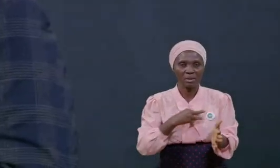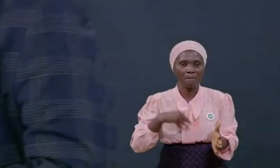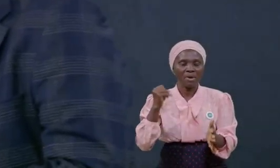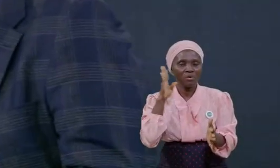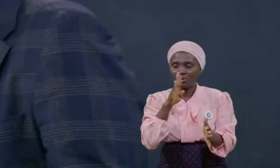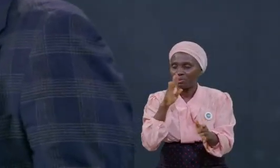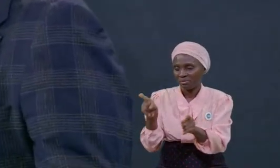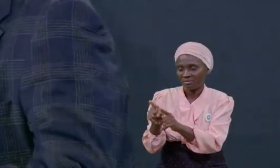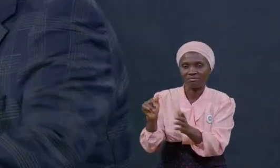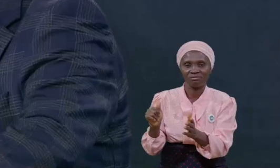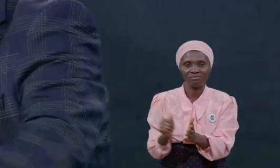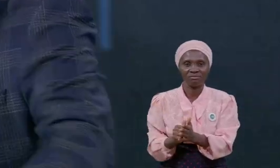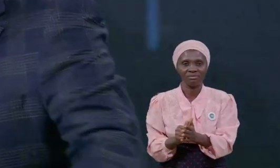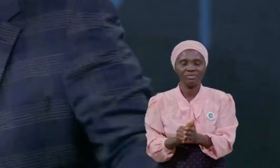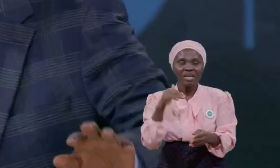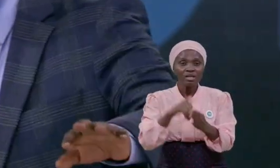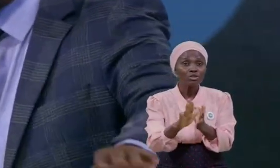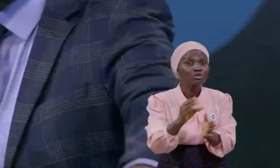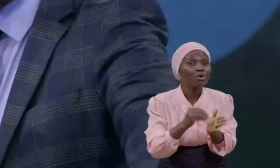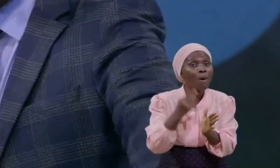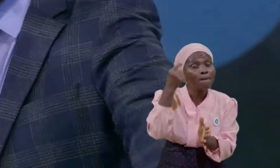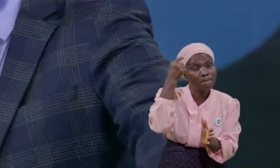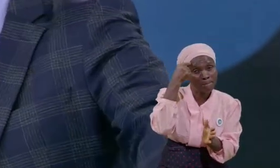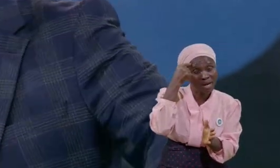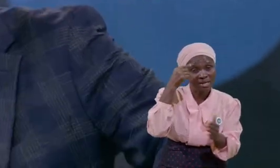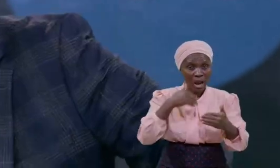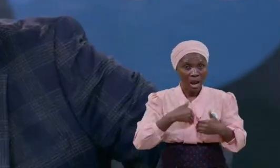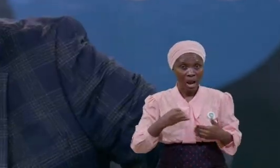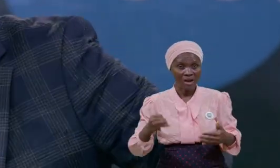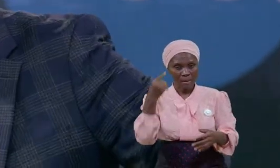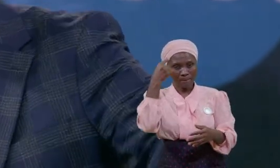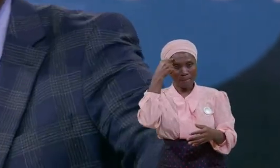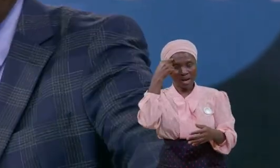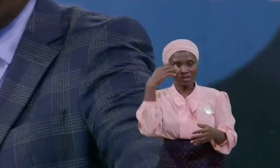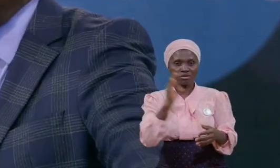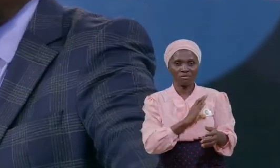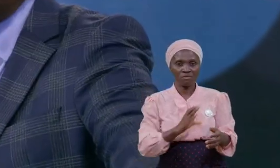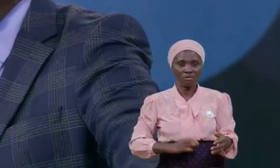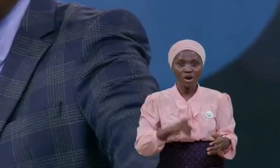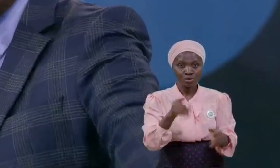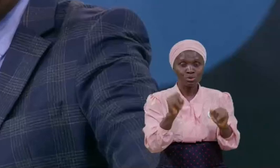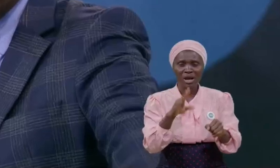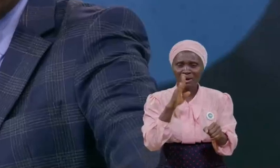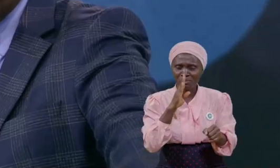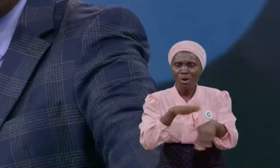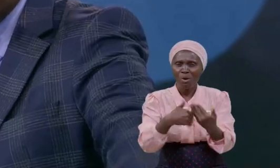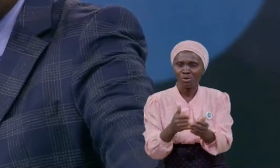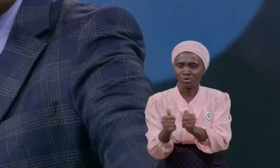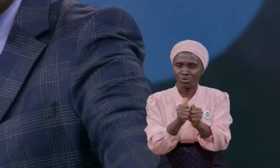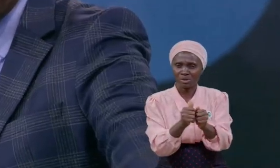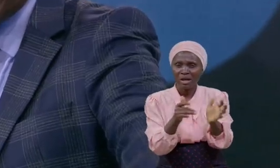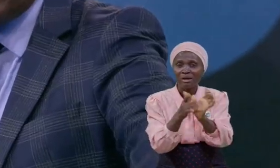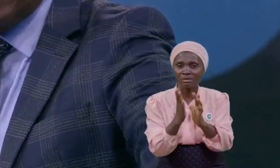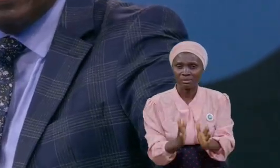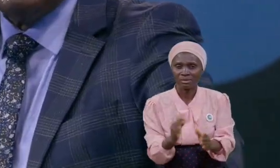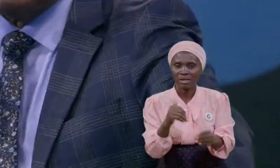pensée, ayant la pensée de Christ, vous pouvez être complètement, entièrement un chrétien dans votre comportement, dans votre caractère. Vous pouvez